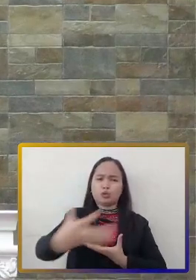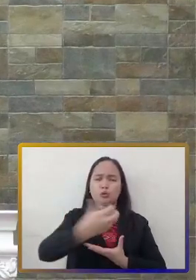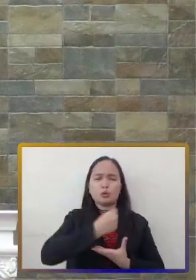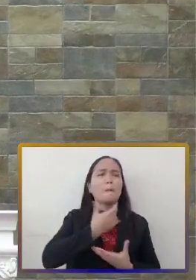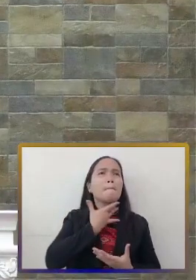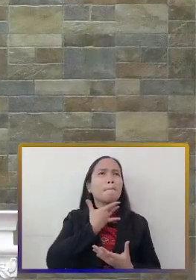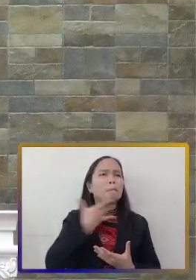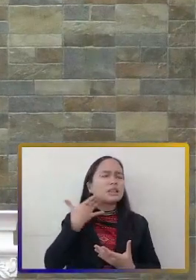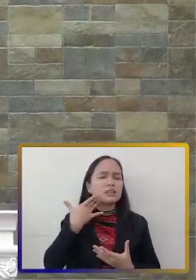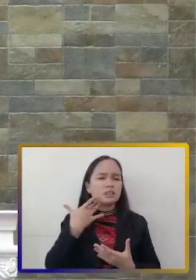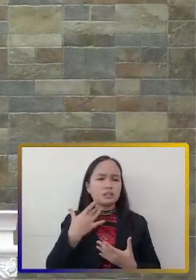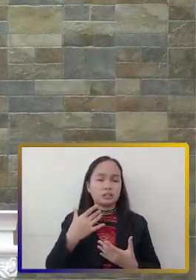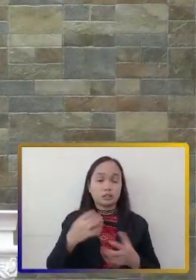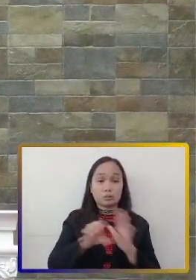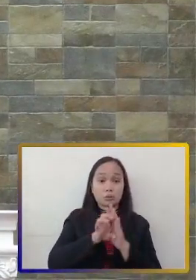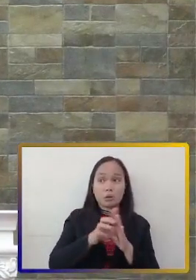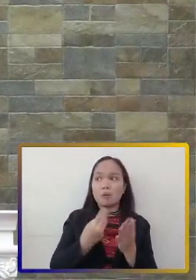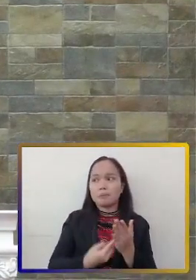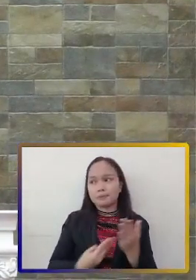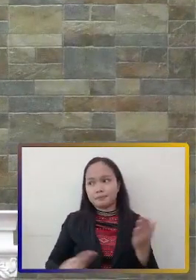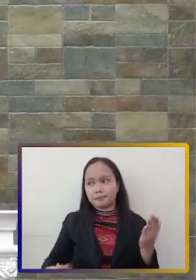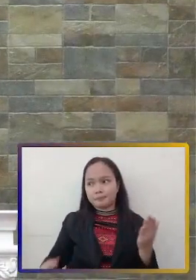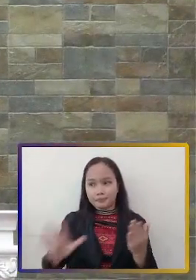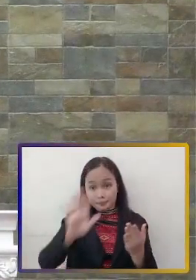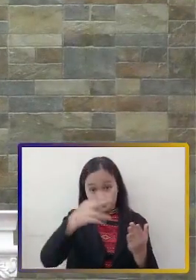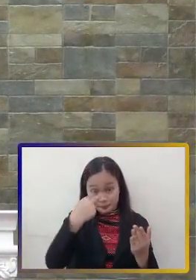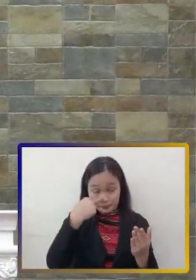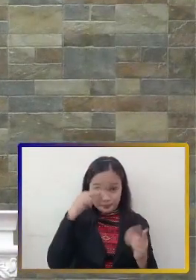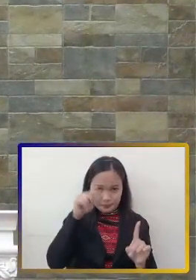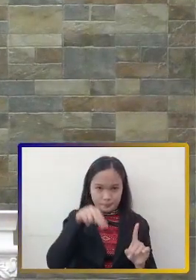material. Alright? Now, here's the thing.